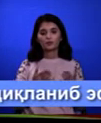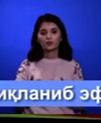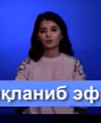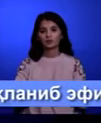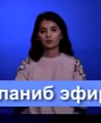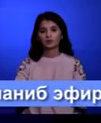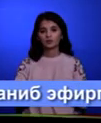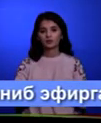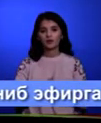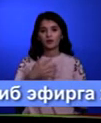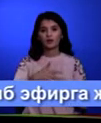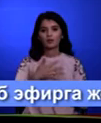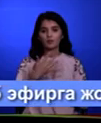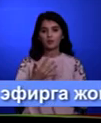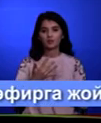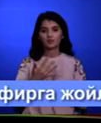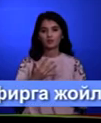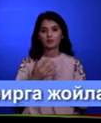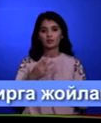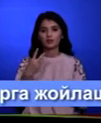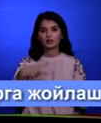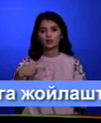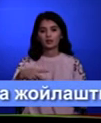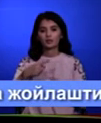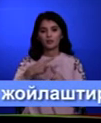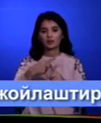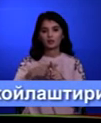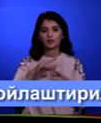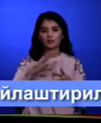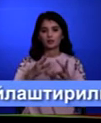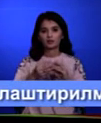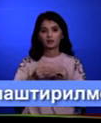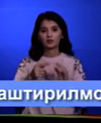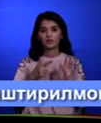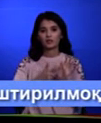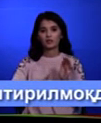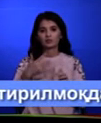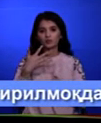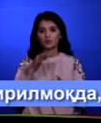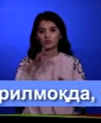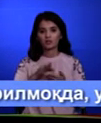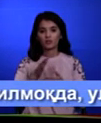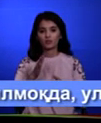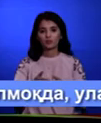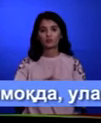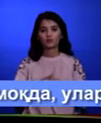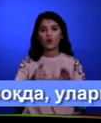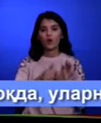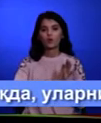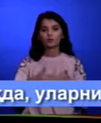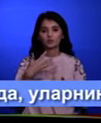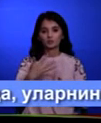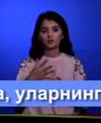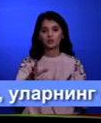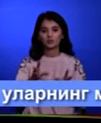birgalikda 55 bilan 20 ning yig'indisi 75 so'm. 65